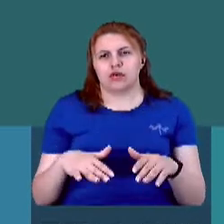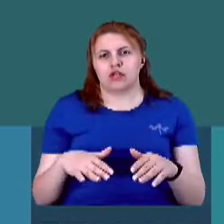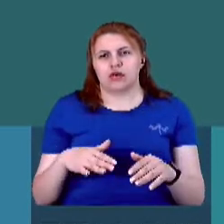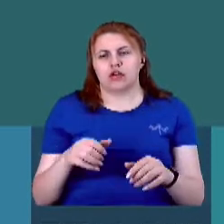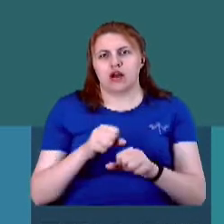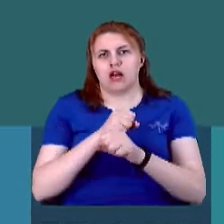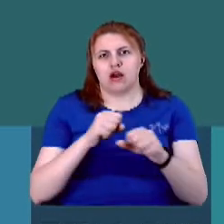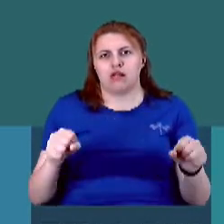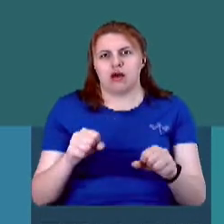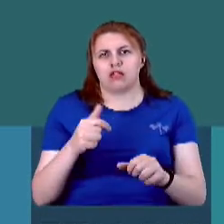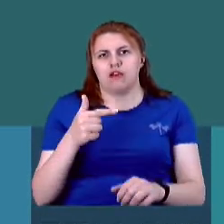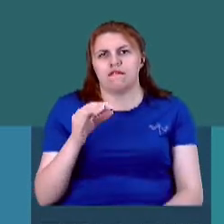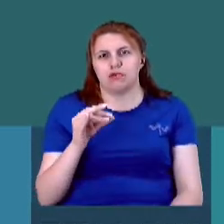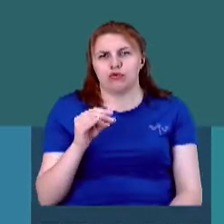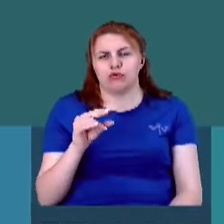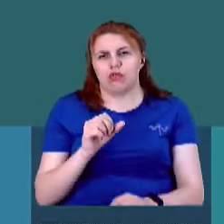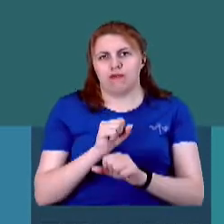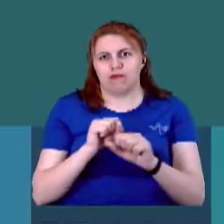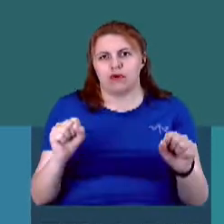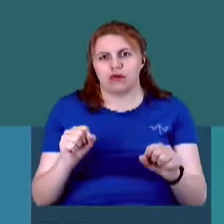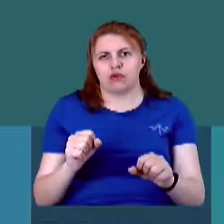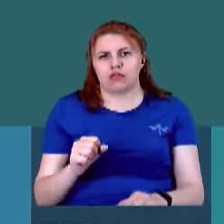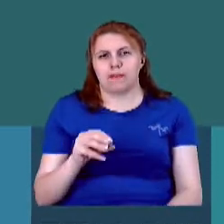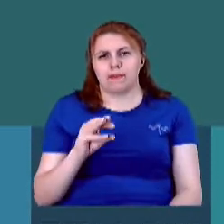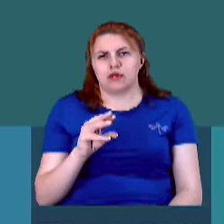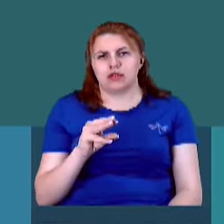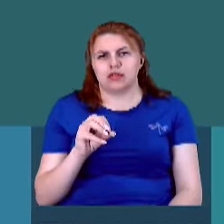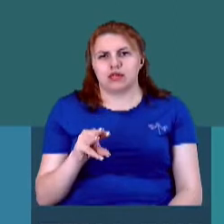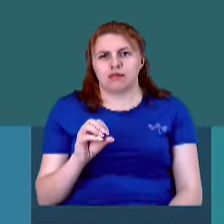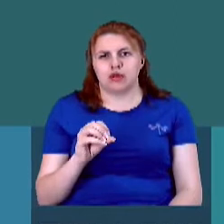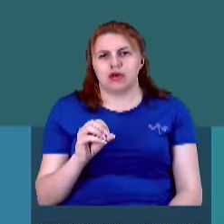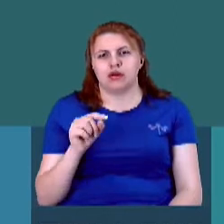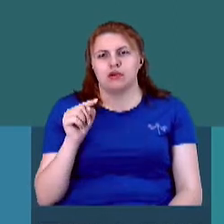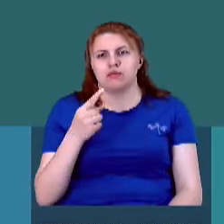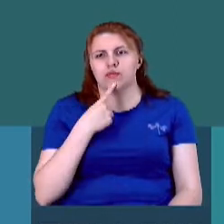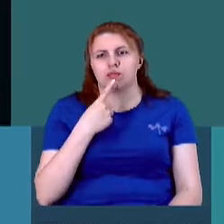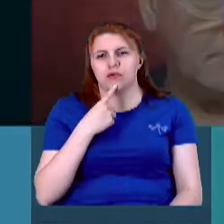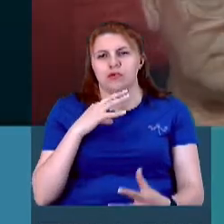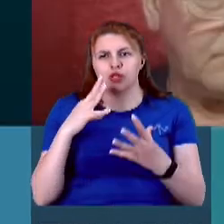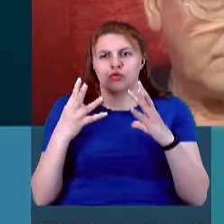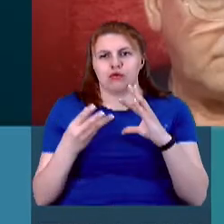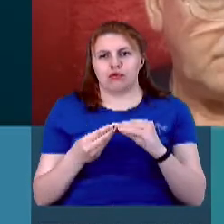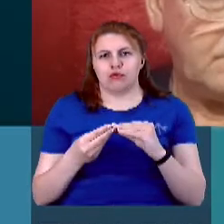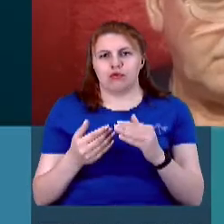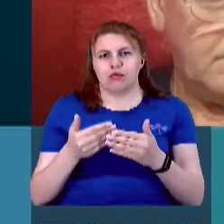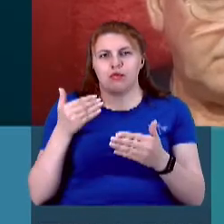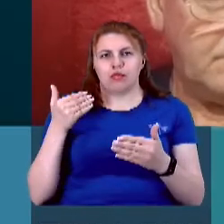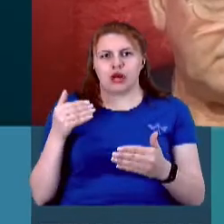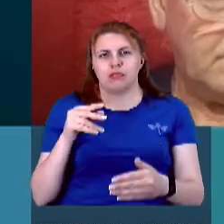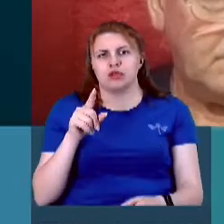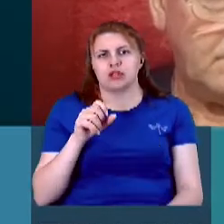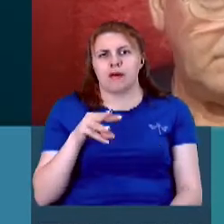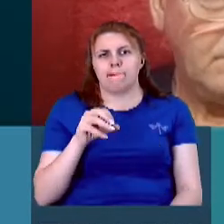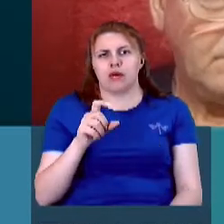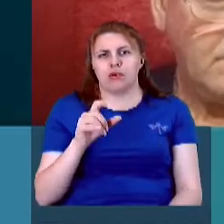граната вибухнула. І... Пане Максиме, давайте тут спробуємо підсумувати по попередньому замаху.